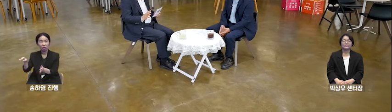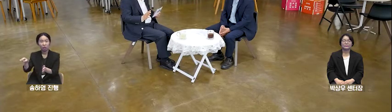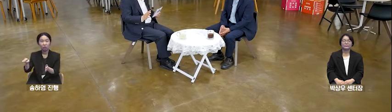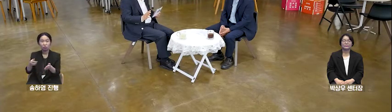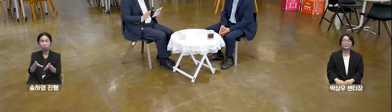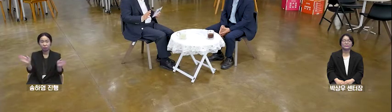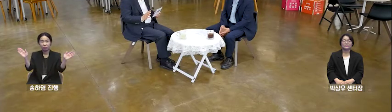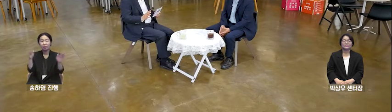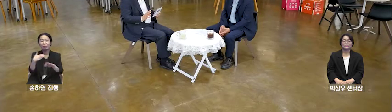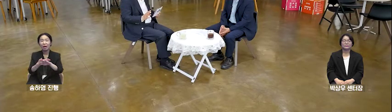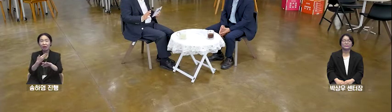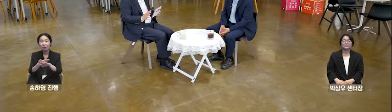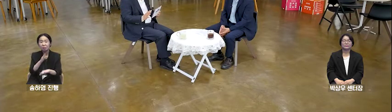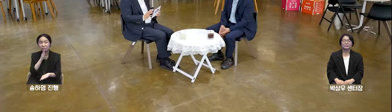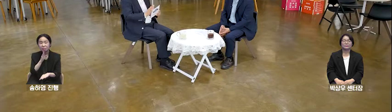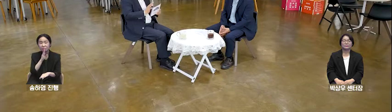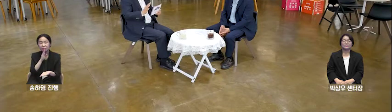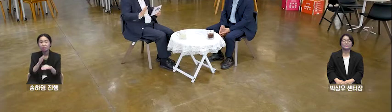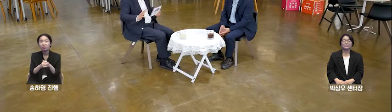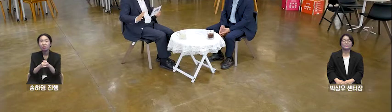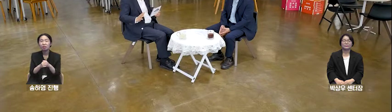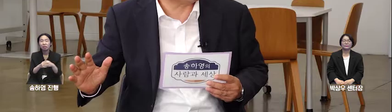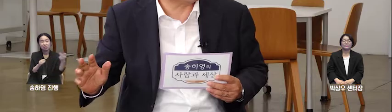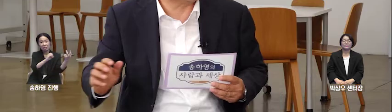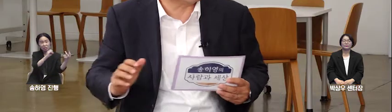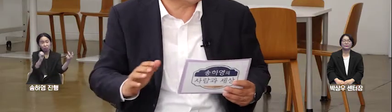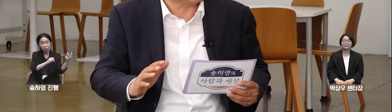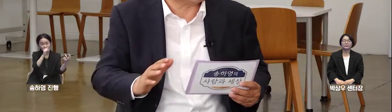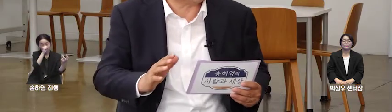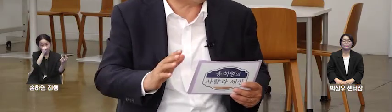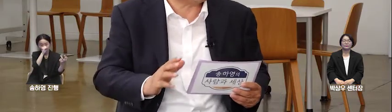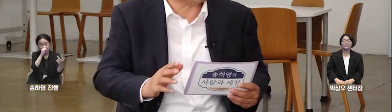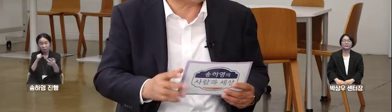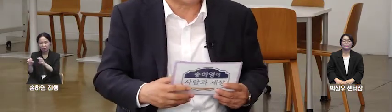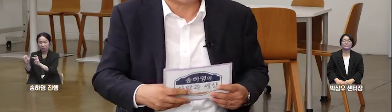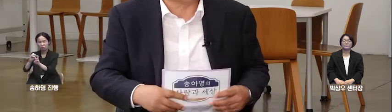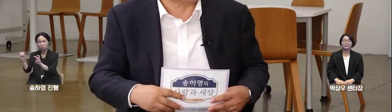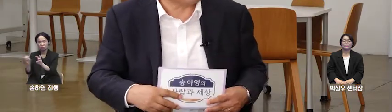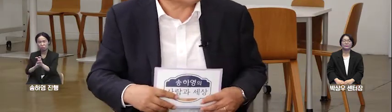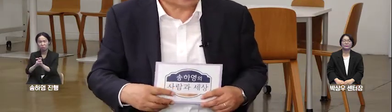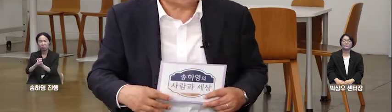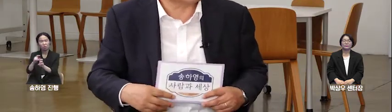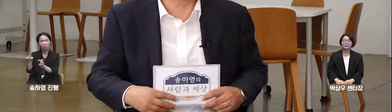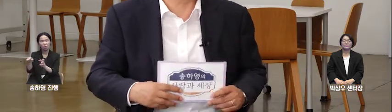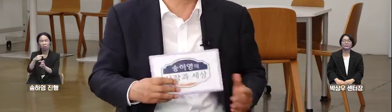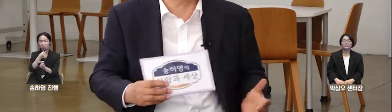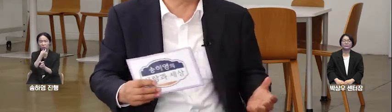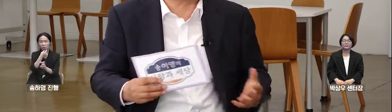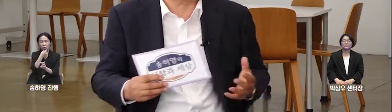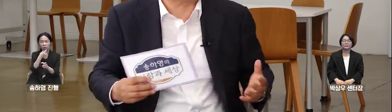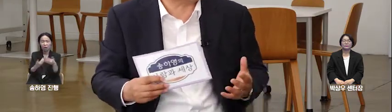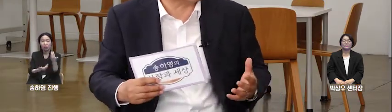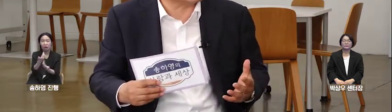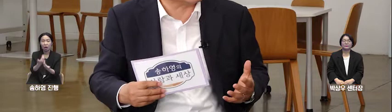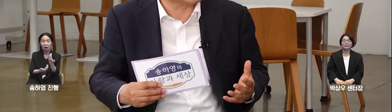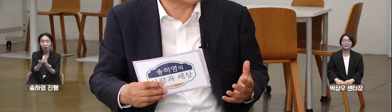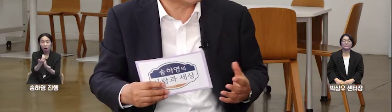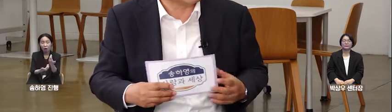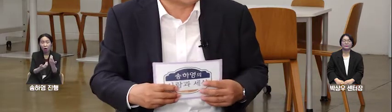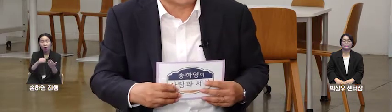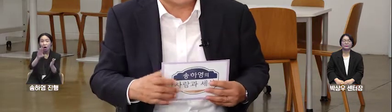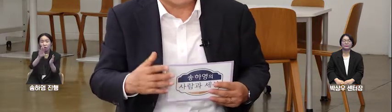많아요. 뭐 한 70%는 좋아하는데 한 30%는 왜 그거 하느냐 이렇게 할 때 이 갈등이